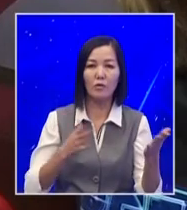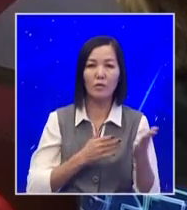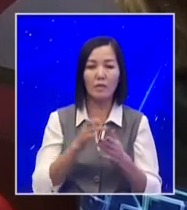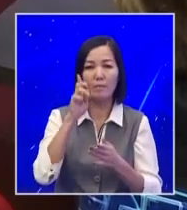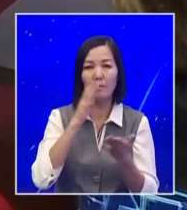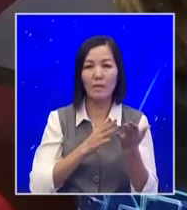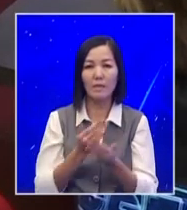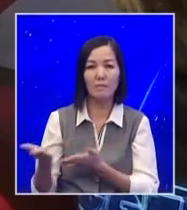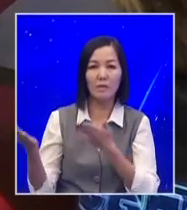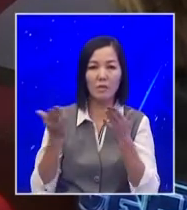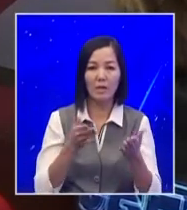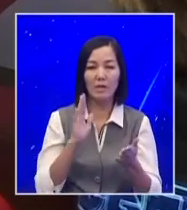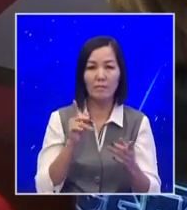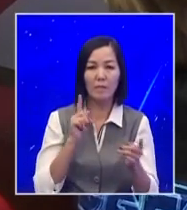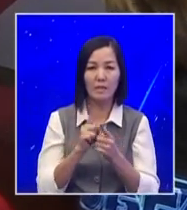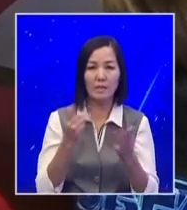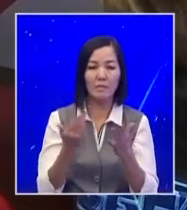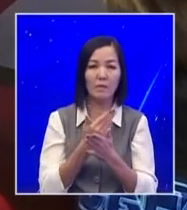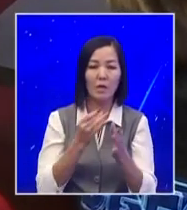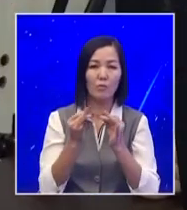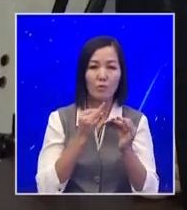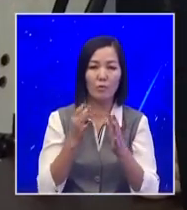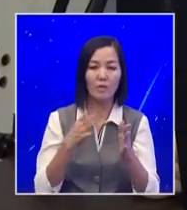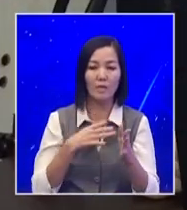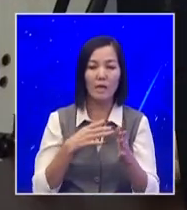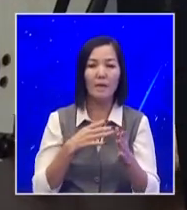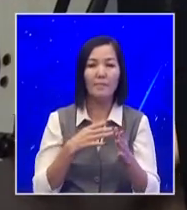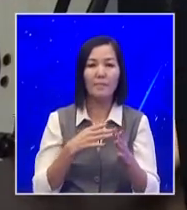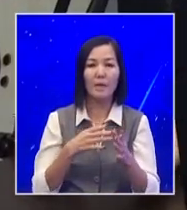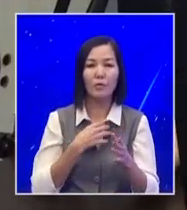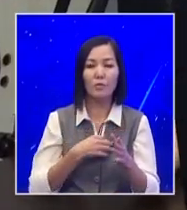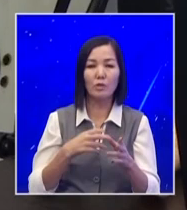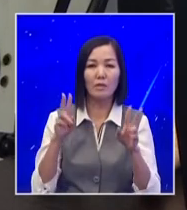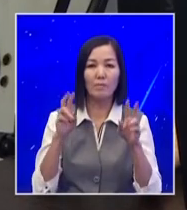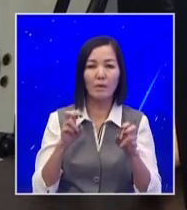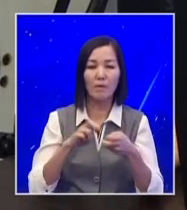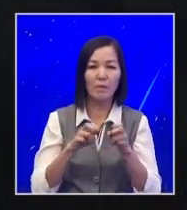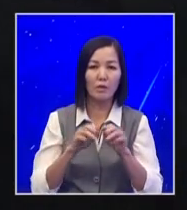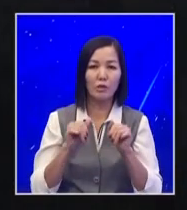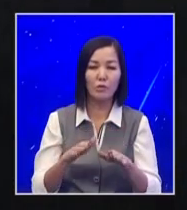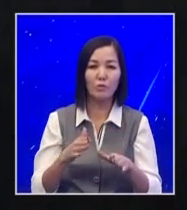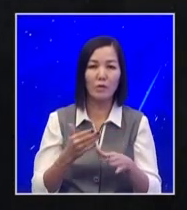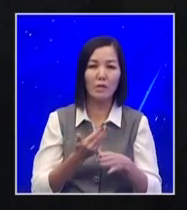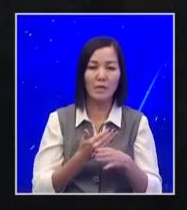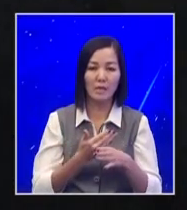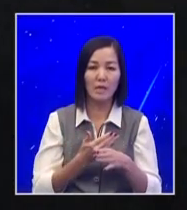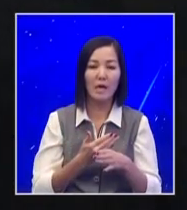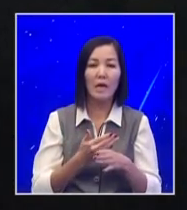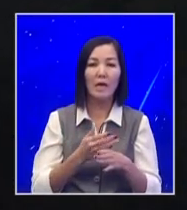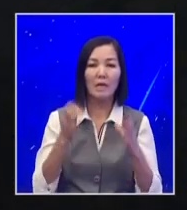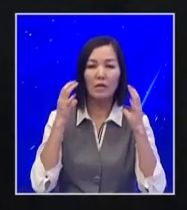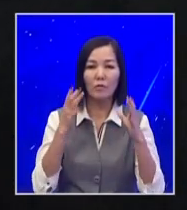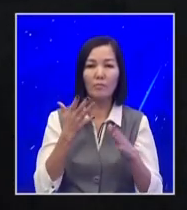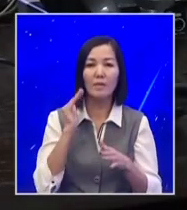мемлекеттік қызметкерлерді де қонаққа шақыру жоспарда бар. Осылайша мамандар өзекті мәселелердің шешімін таппақ ниетте. Қазір радионың 5000-нан